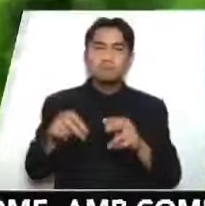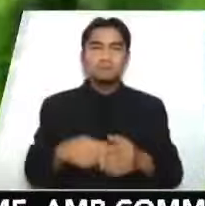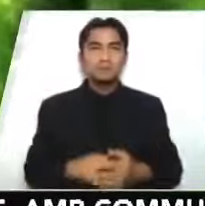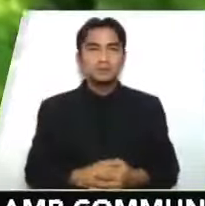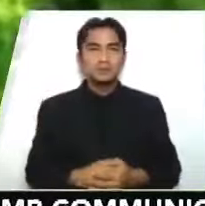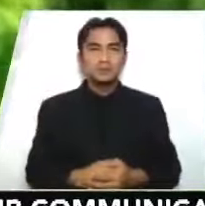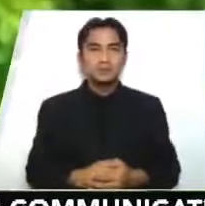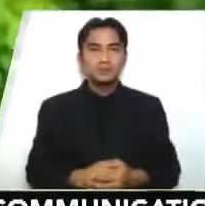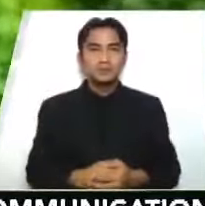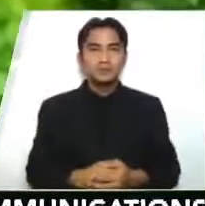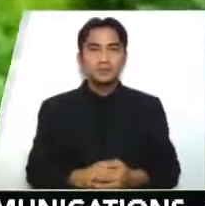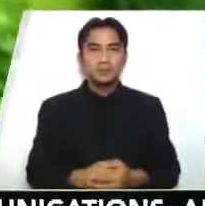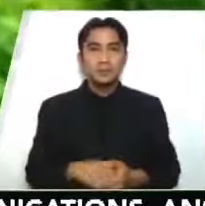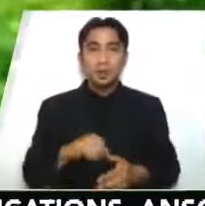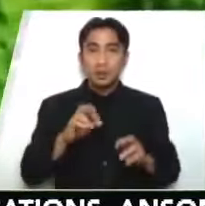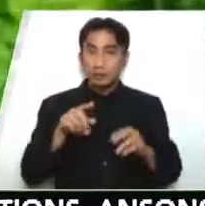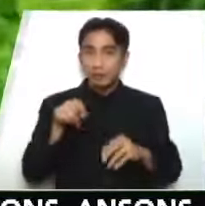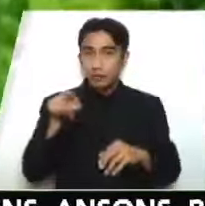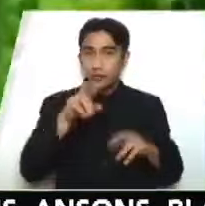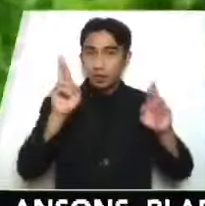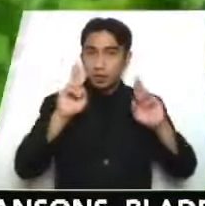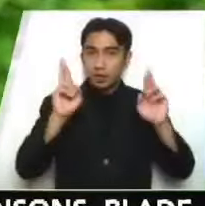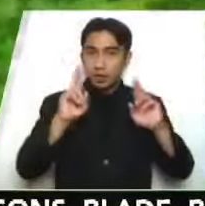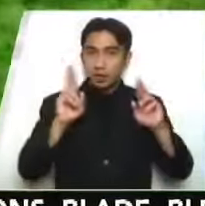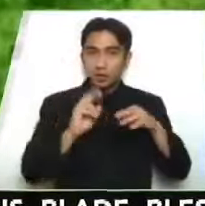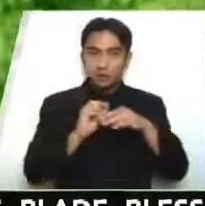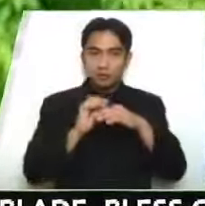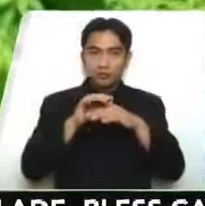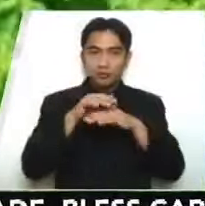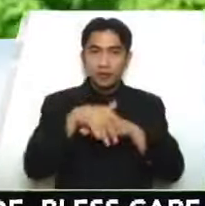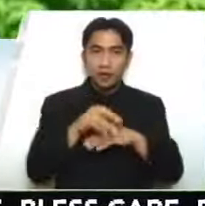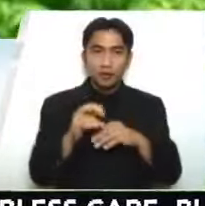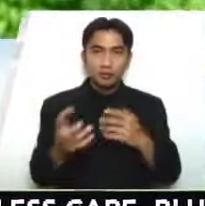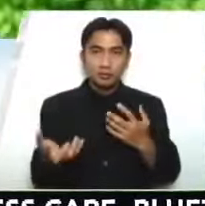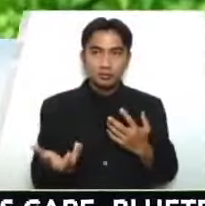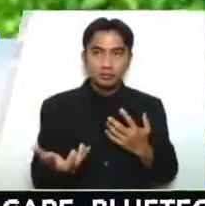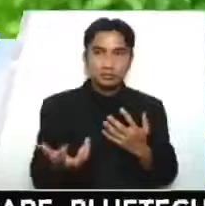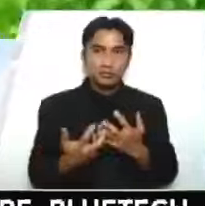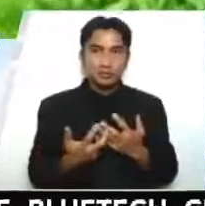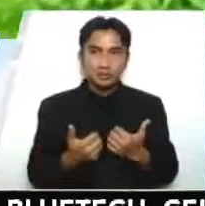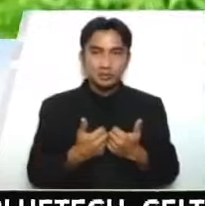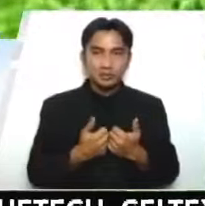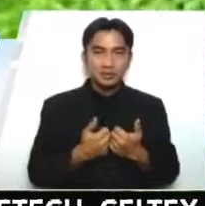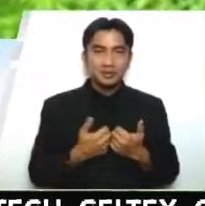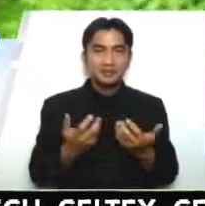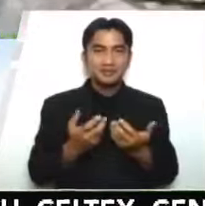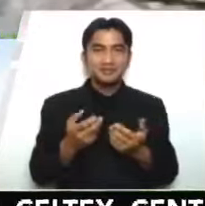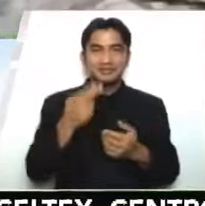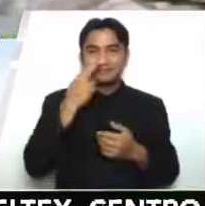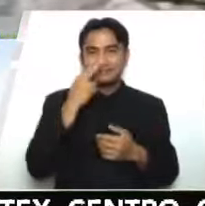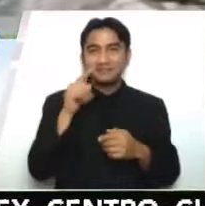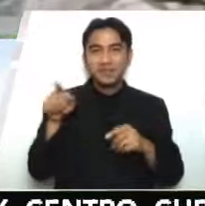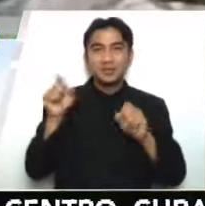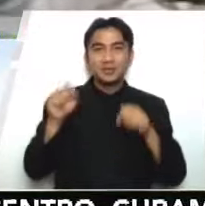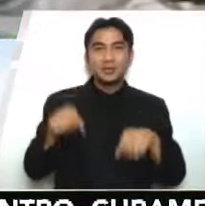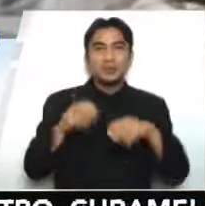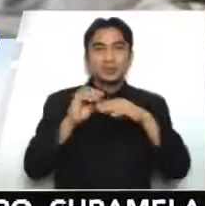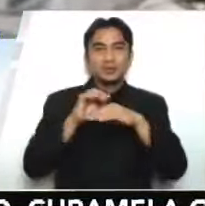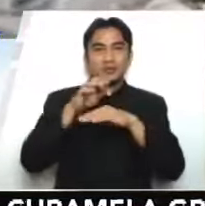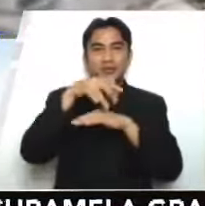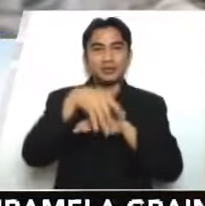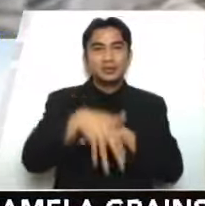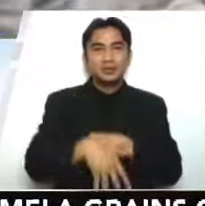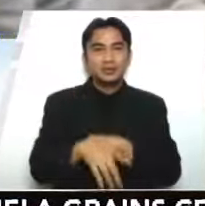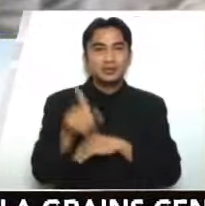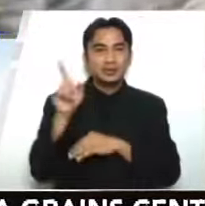Pero kung ready nang ma-fall, mag-falls, puntahan agad ang Piaao Falls sa Nueva Era, Ilocos